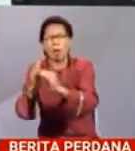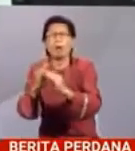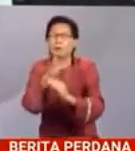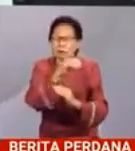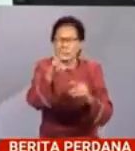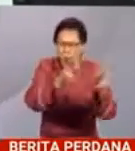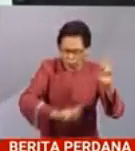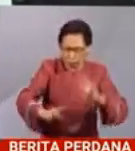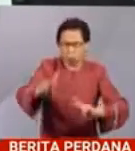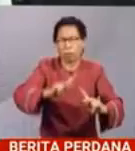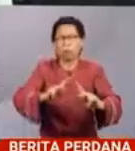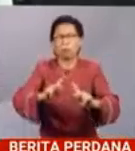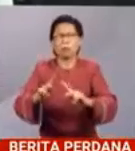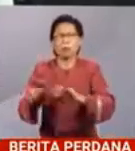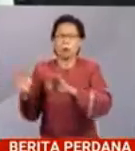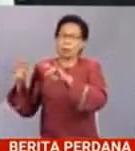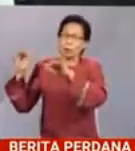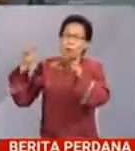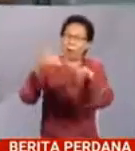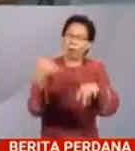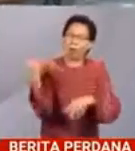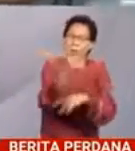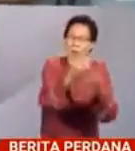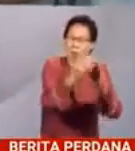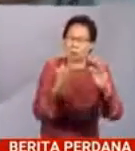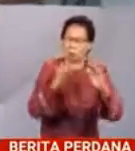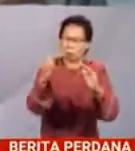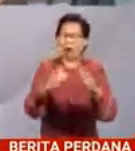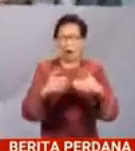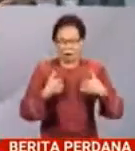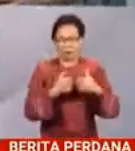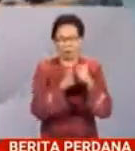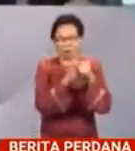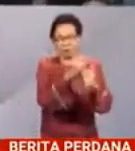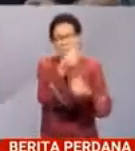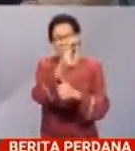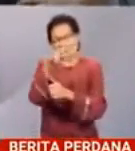penduduk, pengunjung semua ada